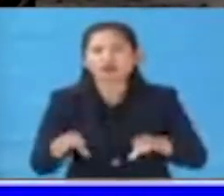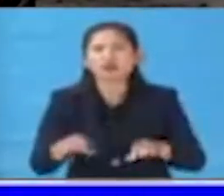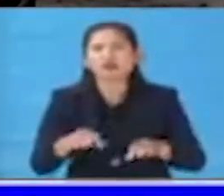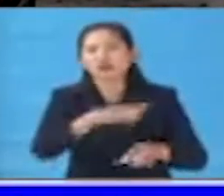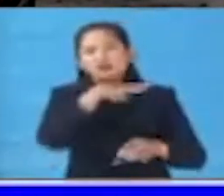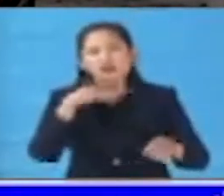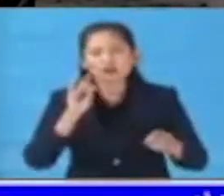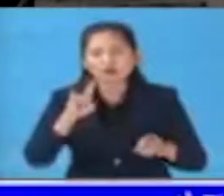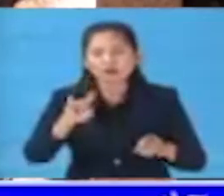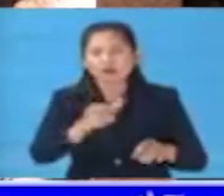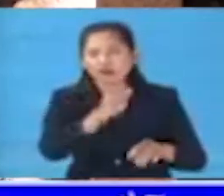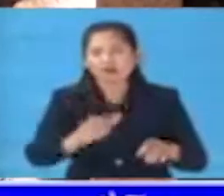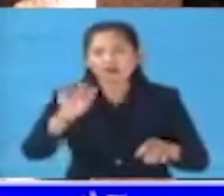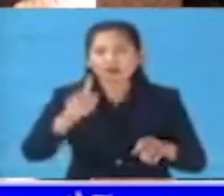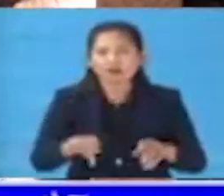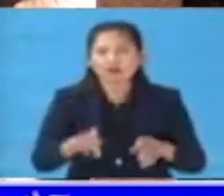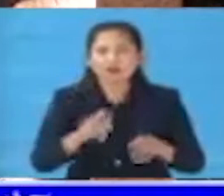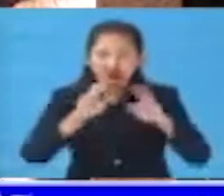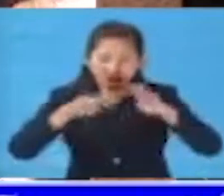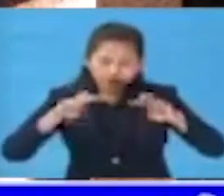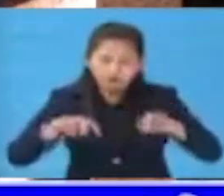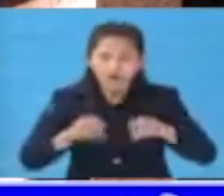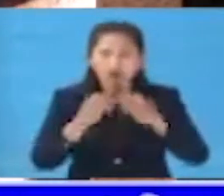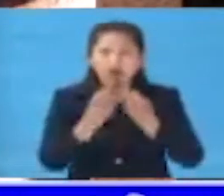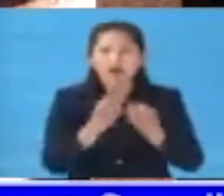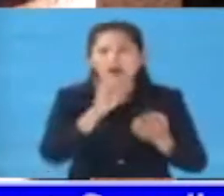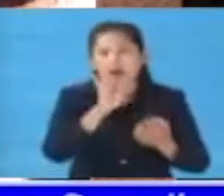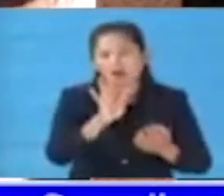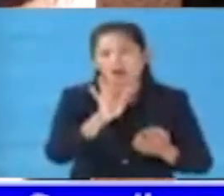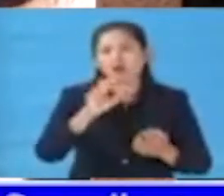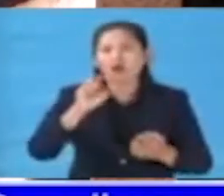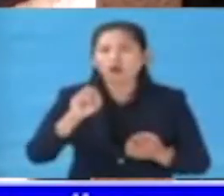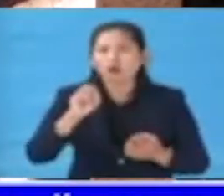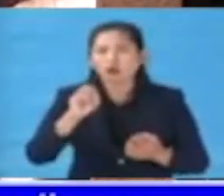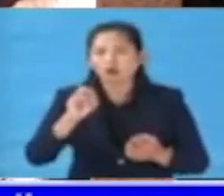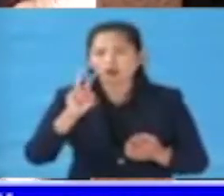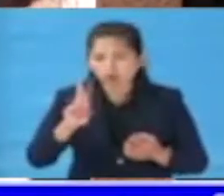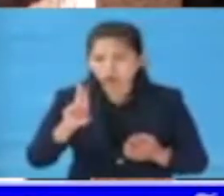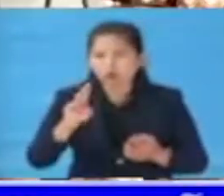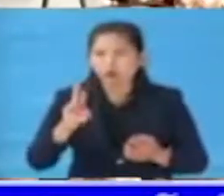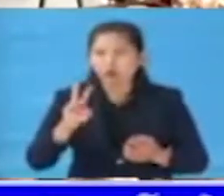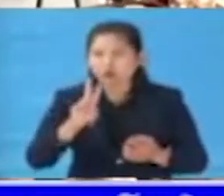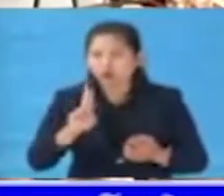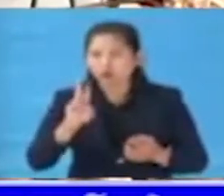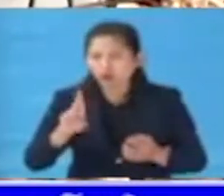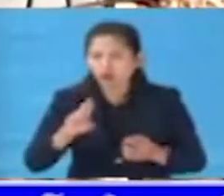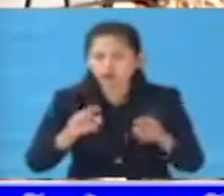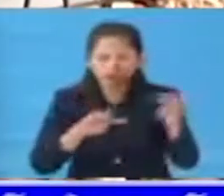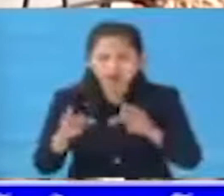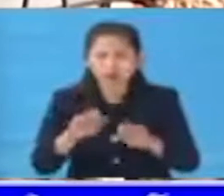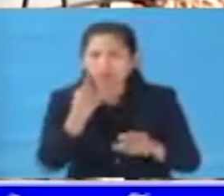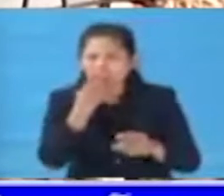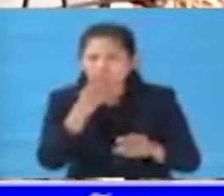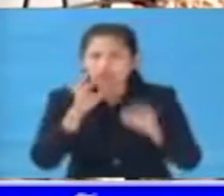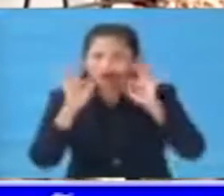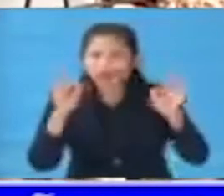ងសម្លាប់សត្វទូទាំងអាស៊ីអាគ្នេយ៍យោងតាមការស្រាវជ្រាវរបស់អង្គការ4 Paws មានចំនួនប្រជាជនក្នុងតំបន់ជាច្រើនលើសលប់មិនដែលបានហូបសត្វឆ្